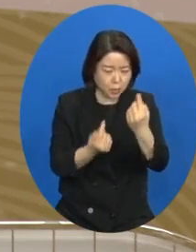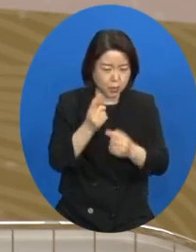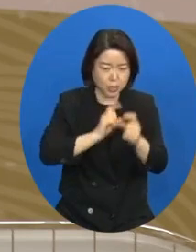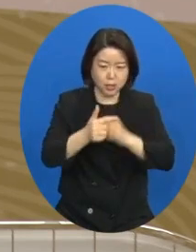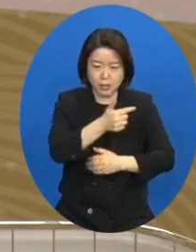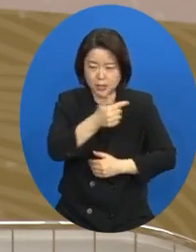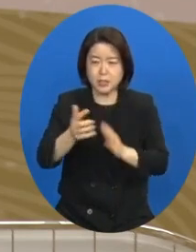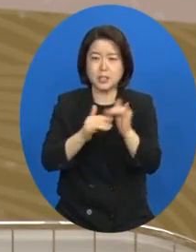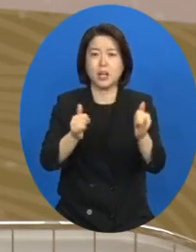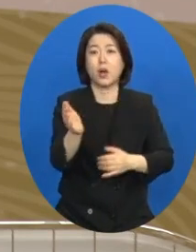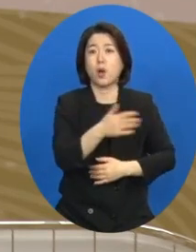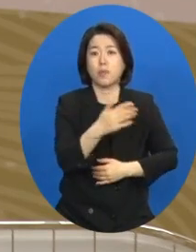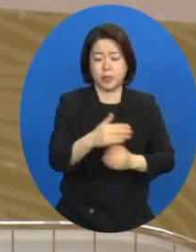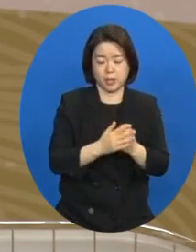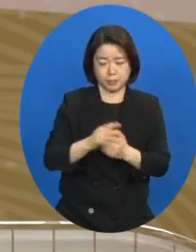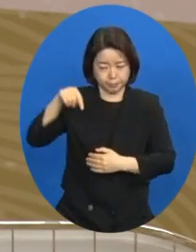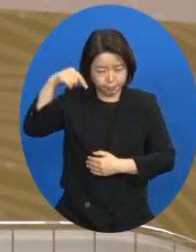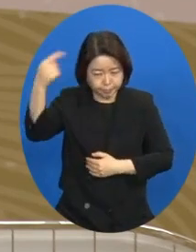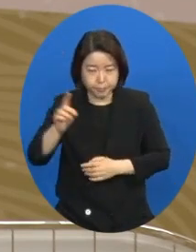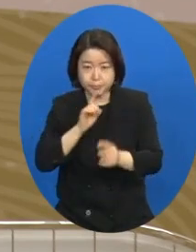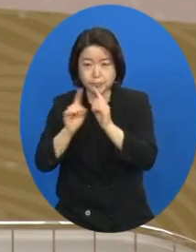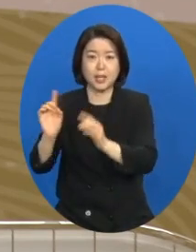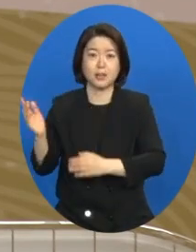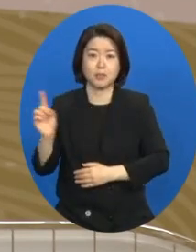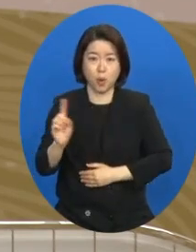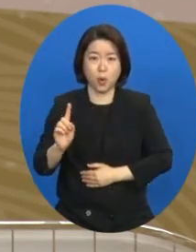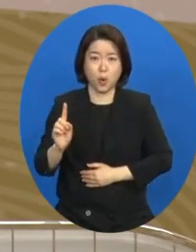그 다음에 이렇게 말씀하셨어요